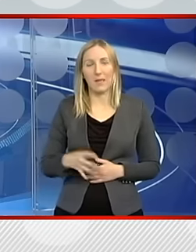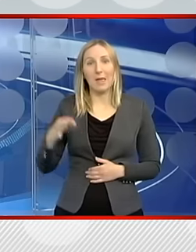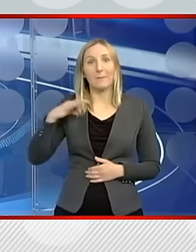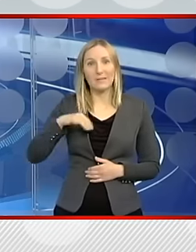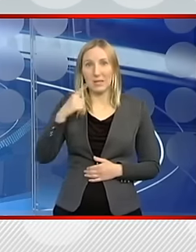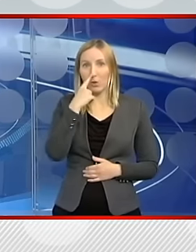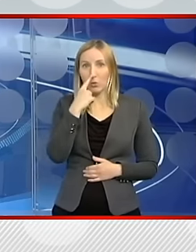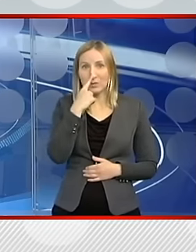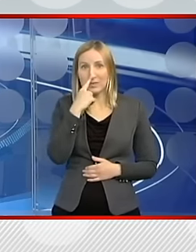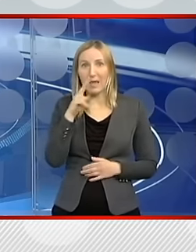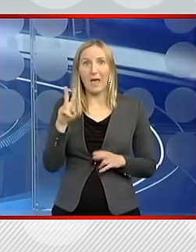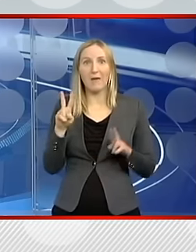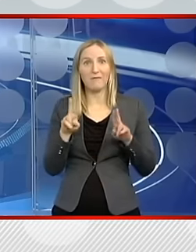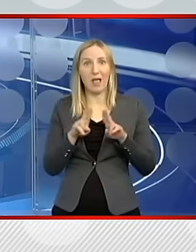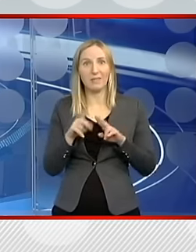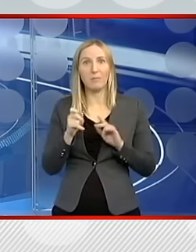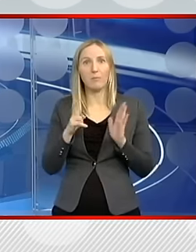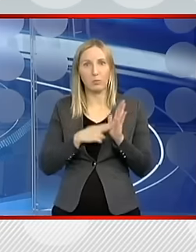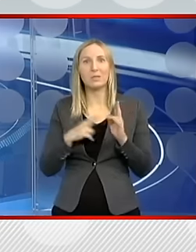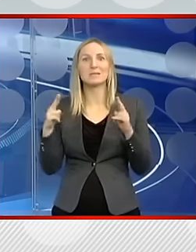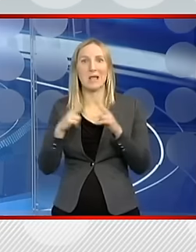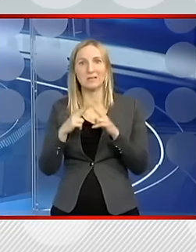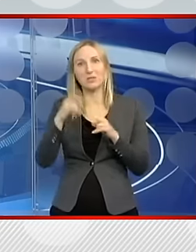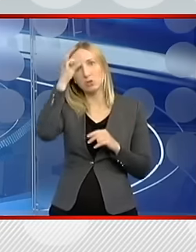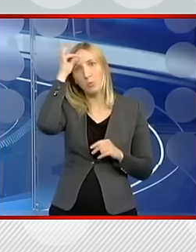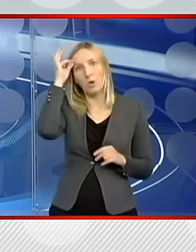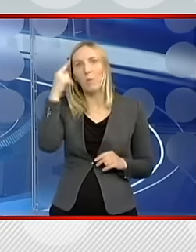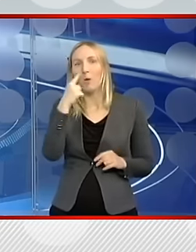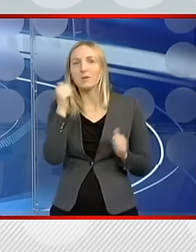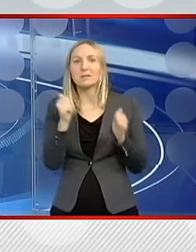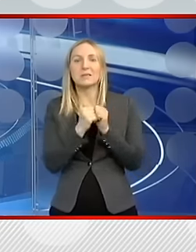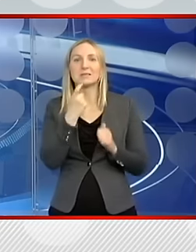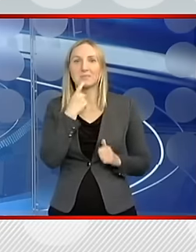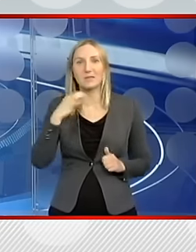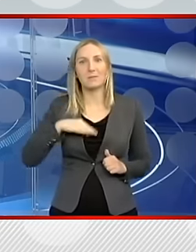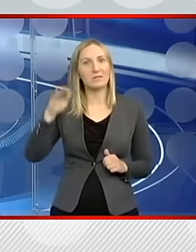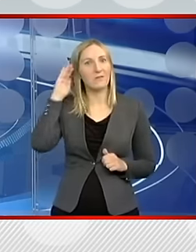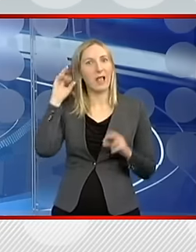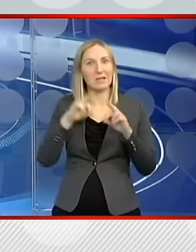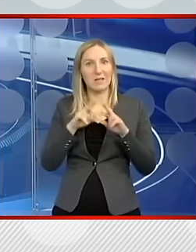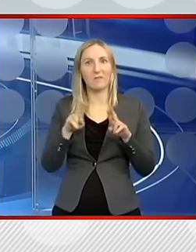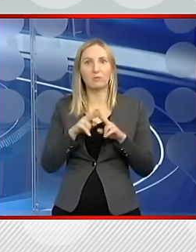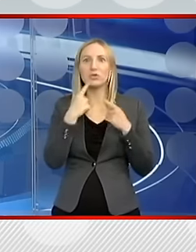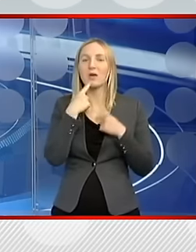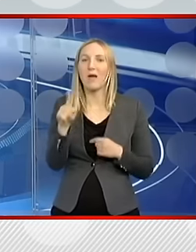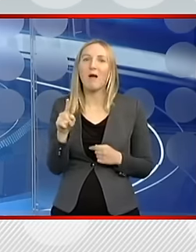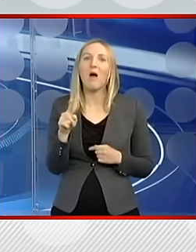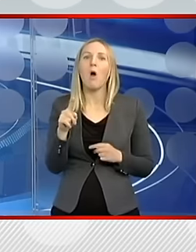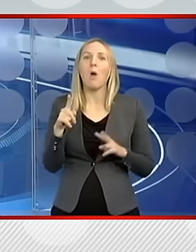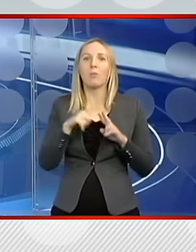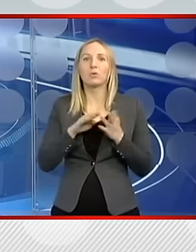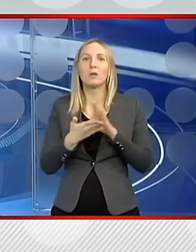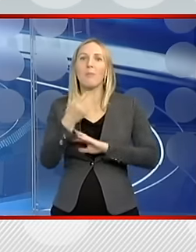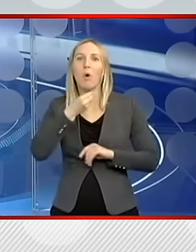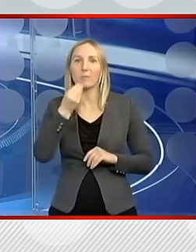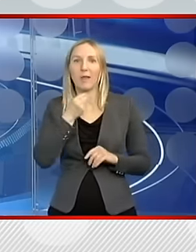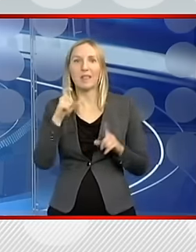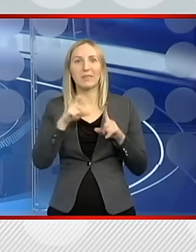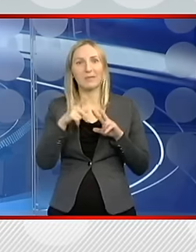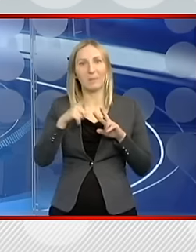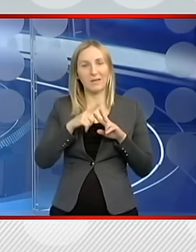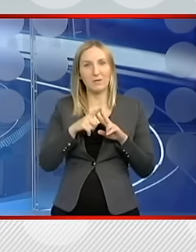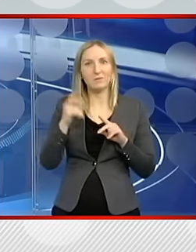Predsjednik Rusije Vladimir Putin sastaće se u ponedeljak u Moskvi sa srpskim premijerom Aleksandrom Vučićem, rekao je Putinov portparol Dmitrij Peskov